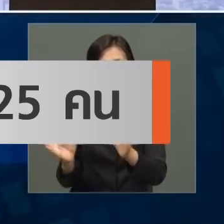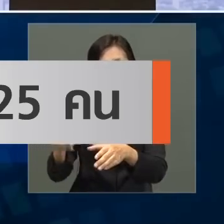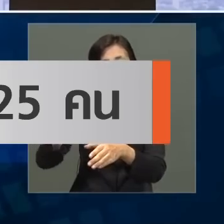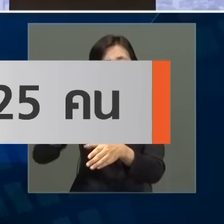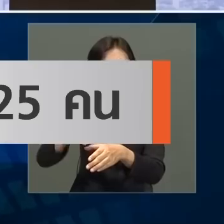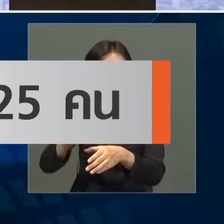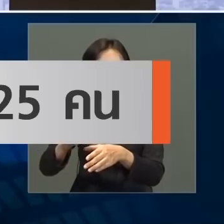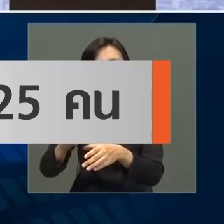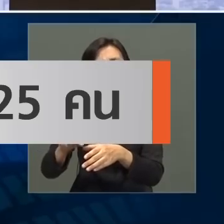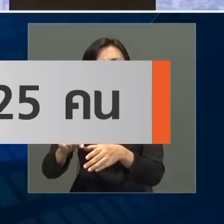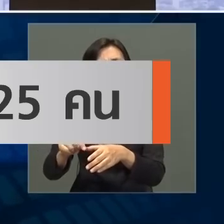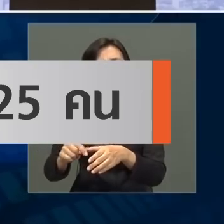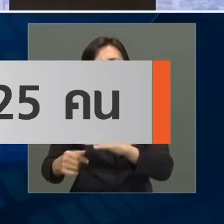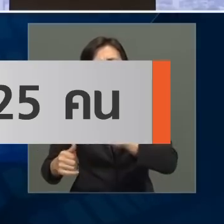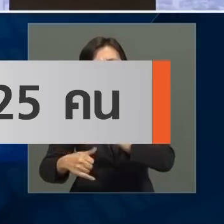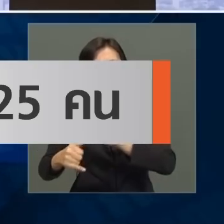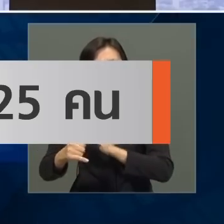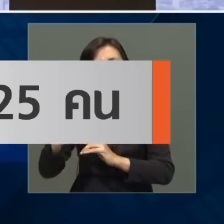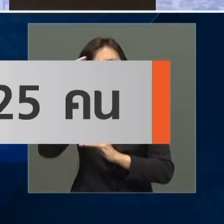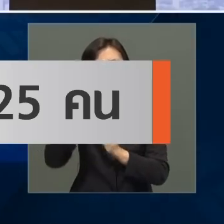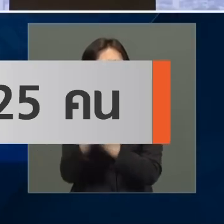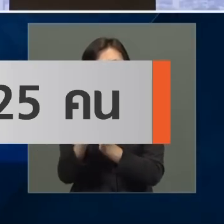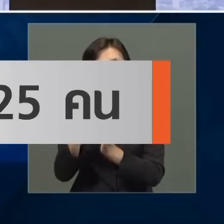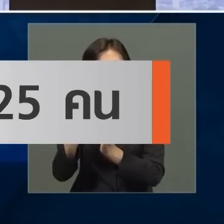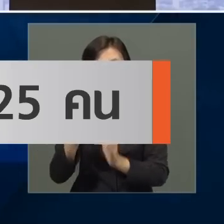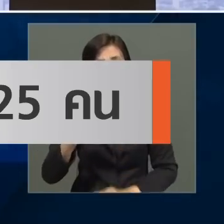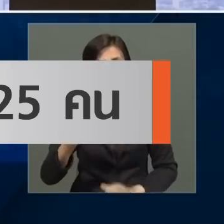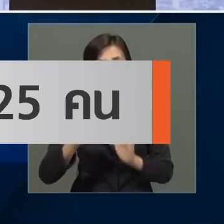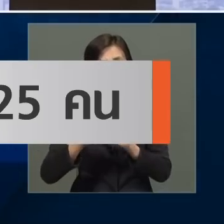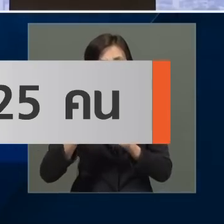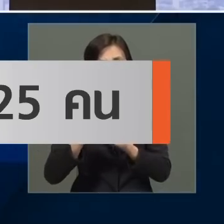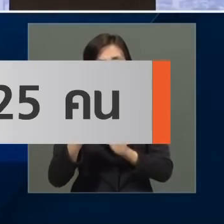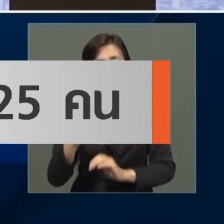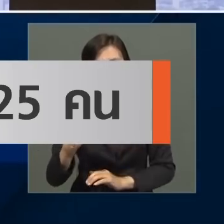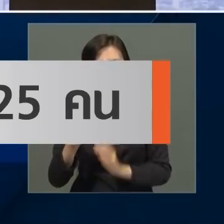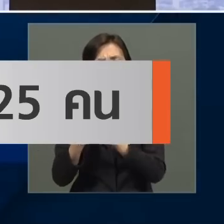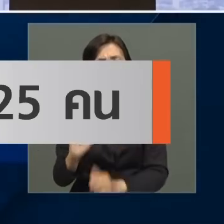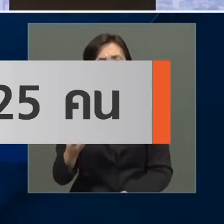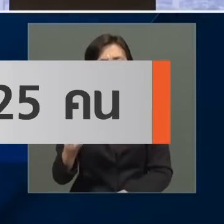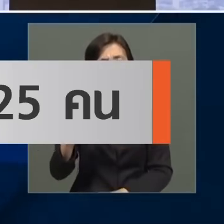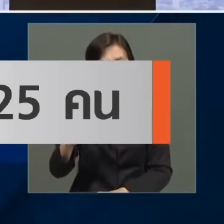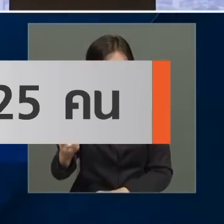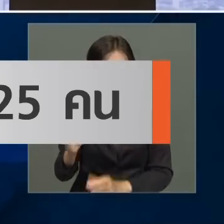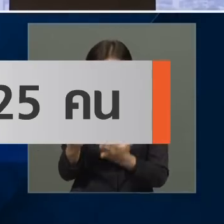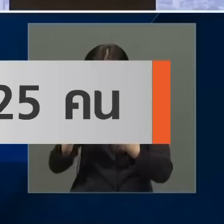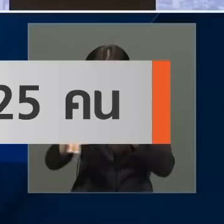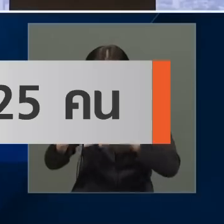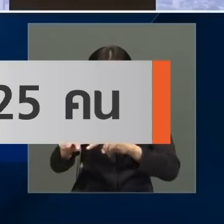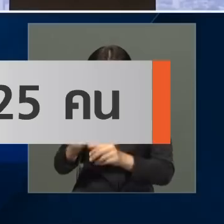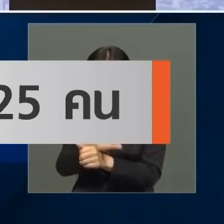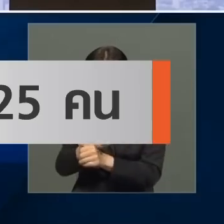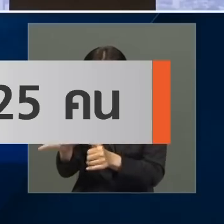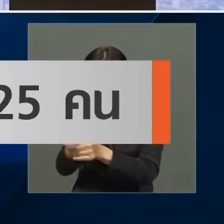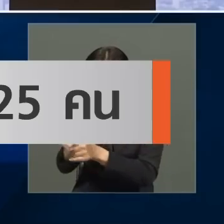เคส 68รายที่มาจากการกรองในสถานกักบางเขนโดยยืนยันว่ามันเป็นเรื่องปกติที่จะพบผู้ติดเชื้อได้เพราะว่า 5